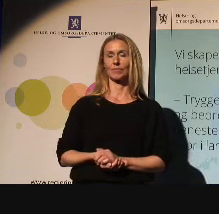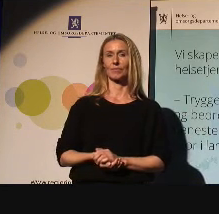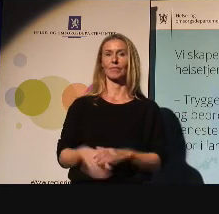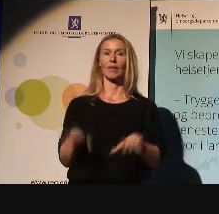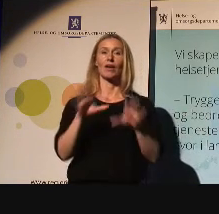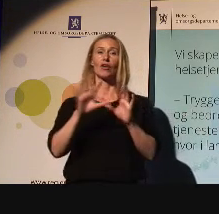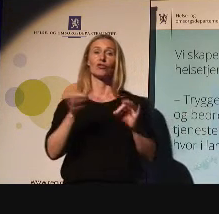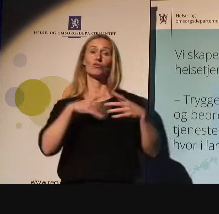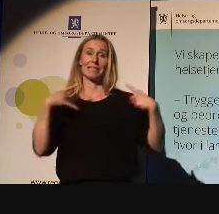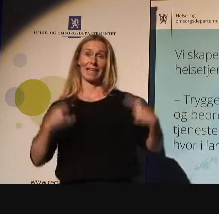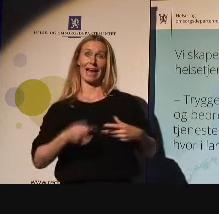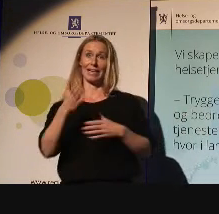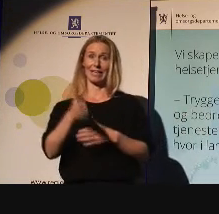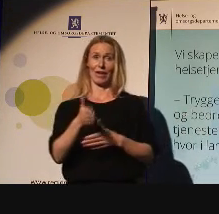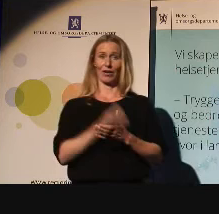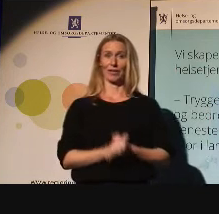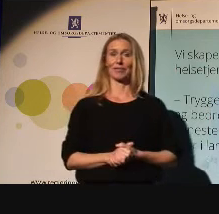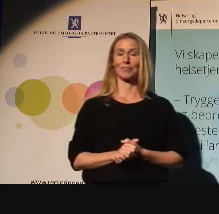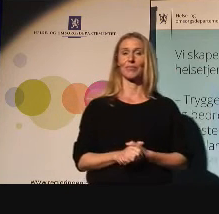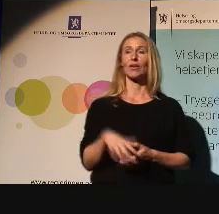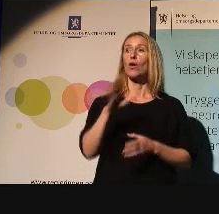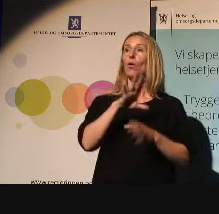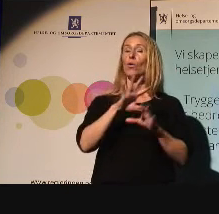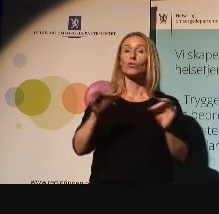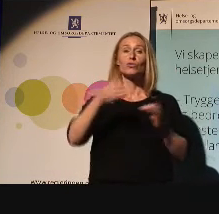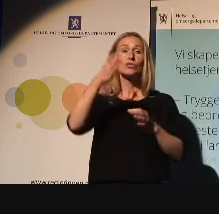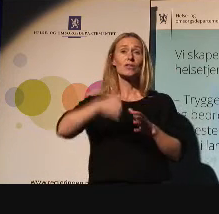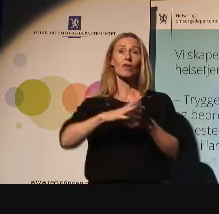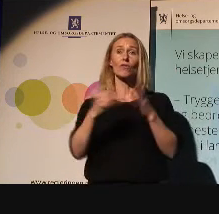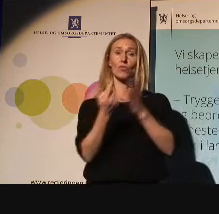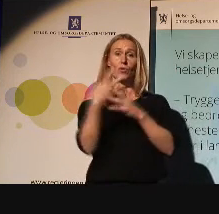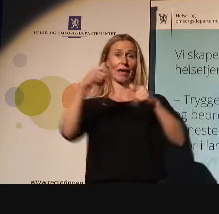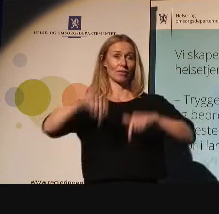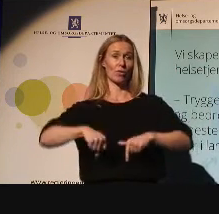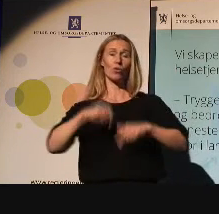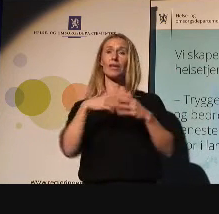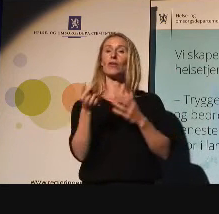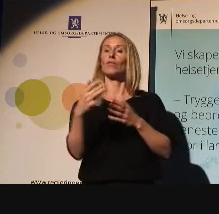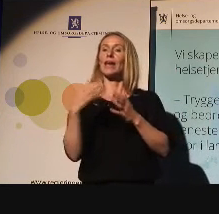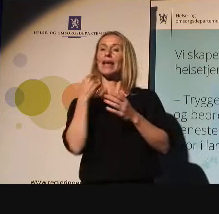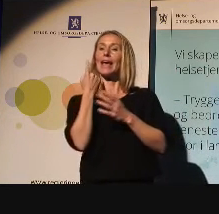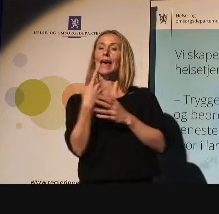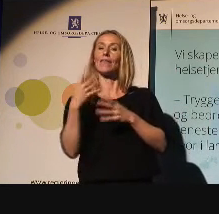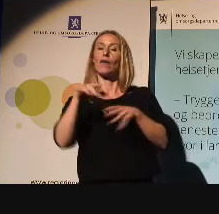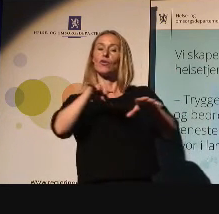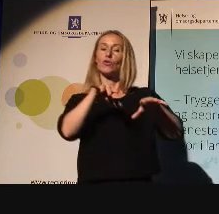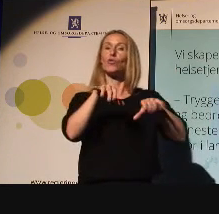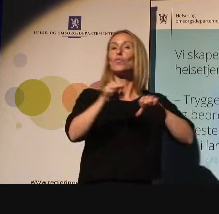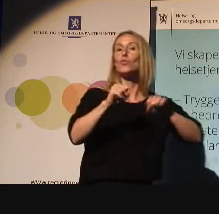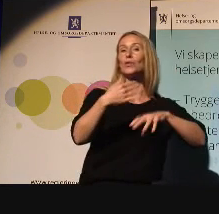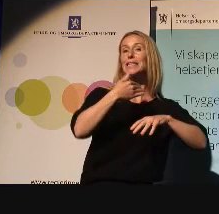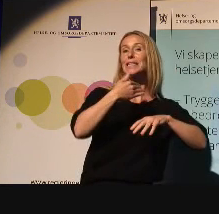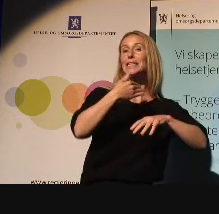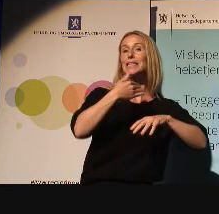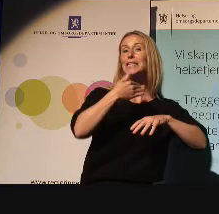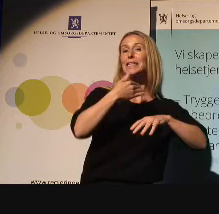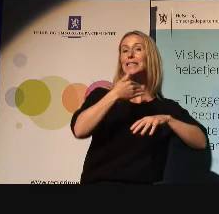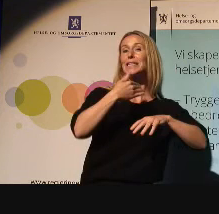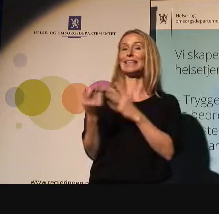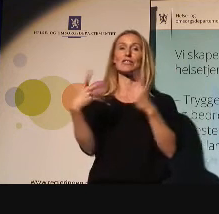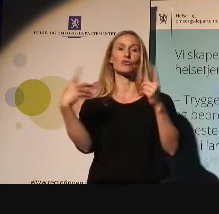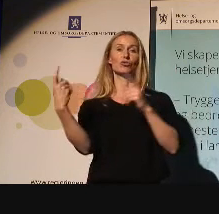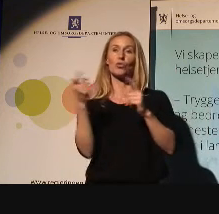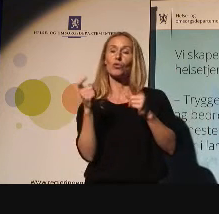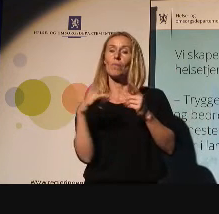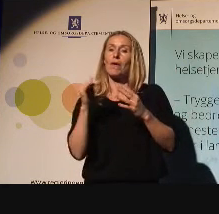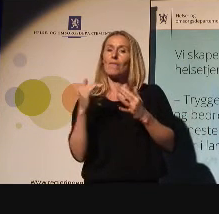Tusen hjertelig takk. Og tusen takk for denne muligheten til å være en av kommunestemmene i diskusjonen om hva